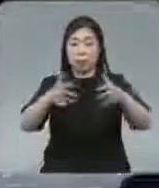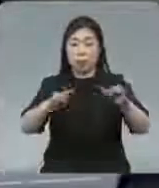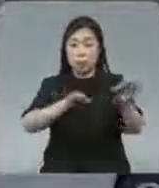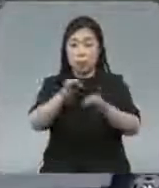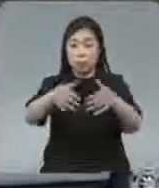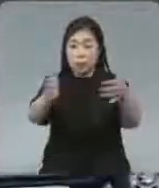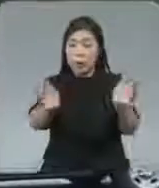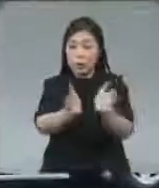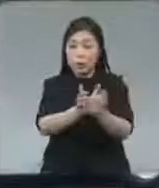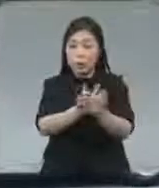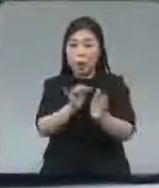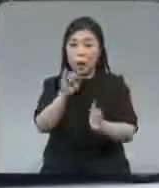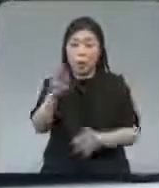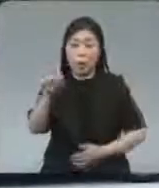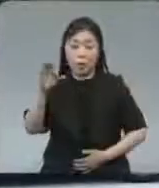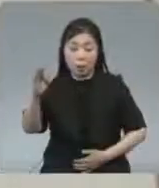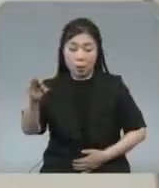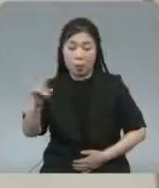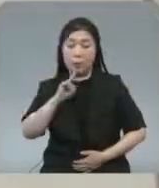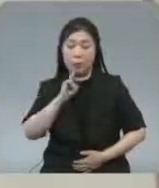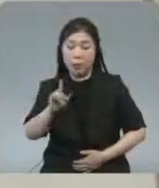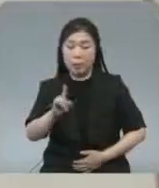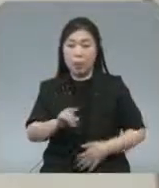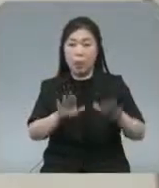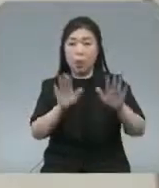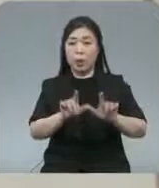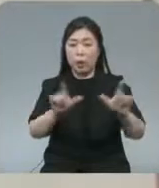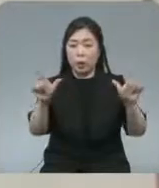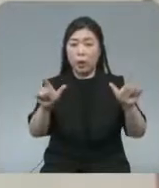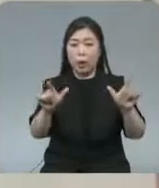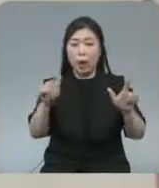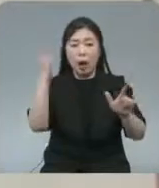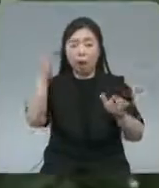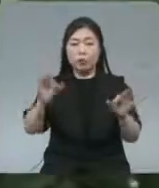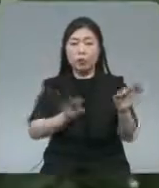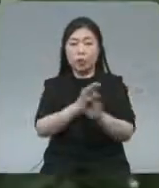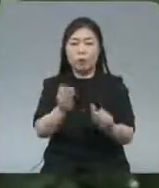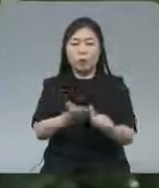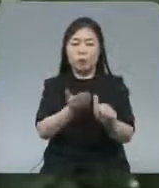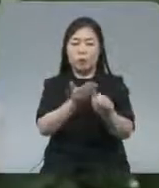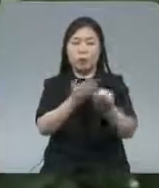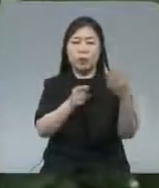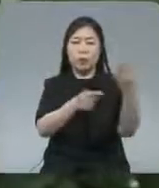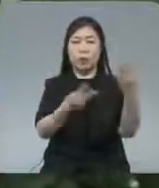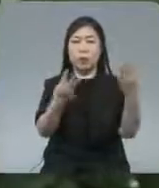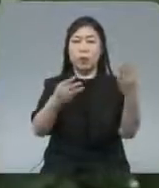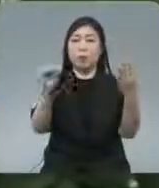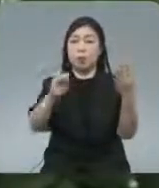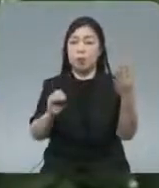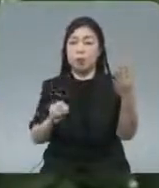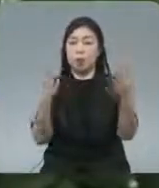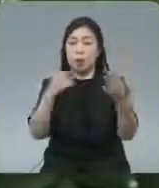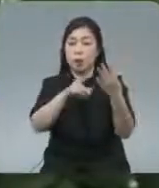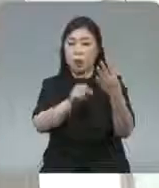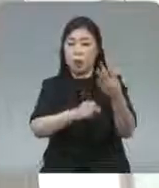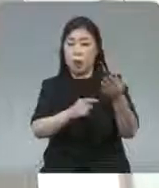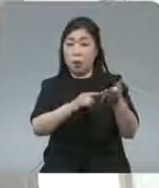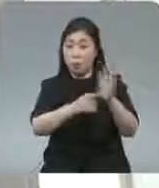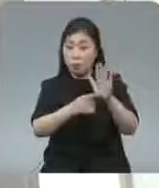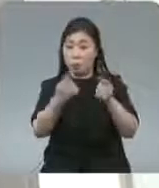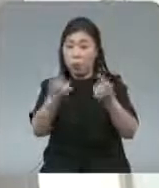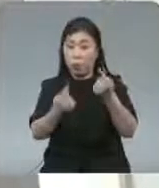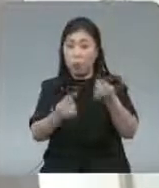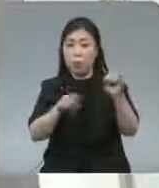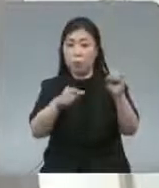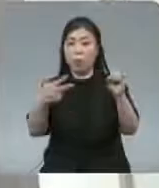国际货币基金组织预计今年韩国经济增长率为 4.3%， 较今年4月发布的预期值上